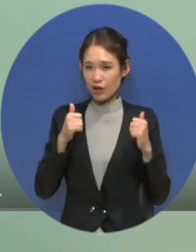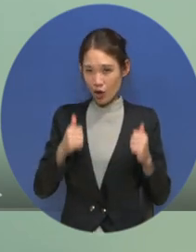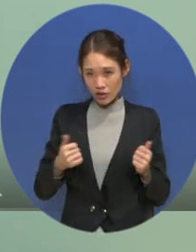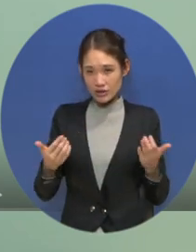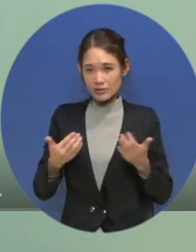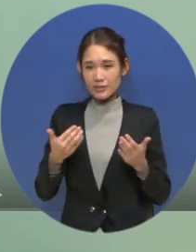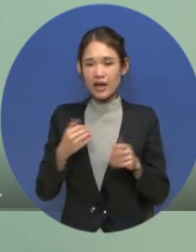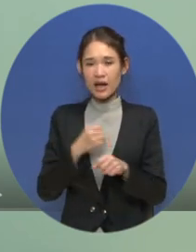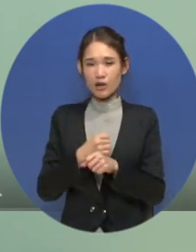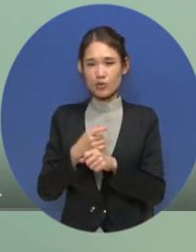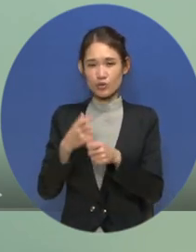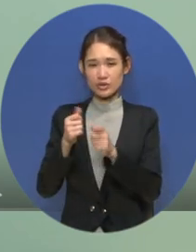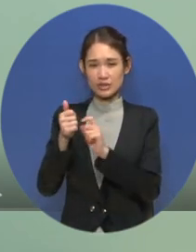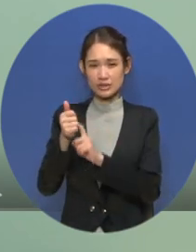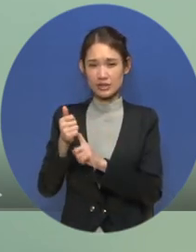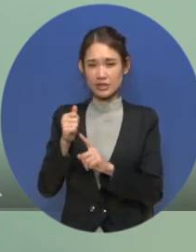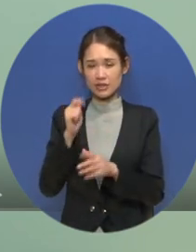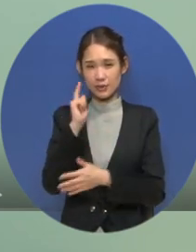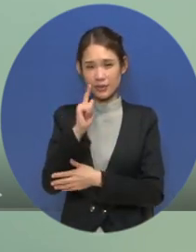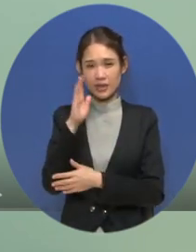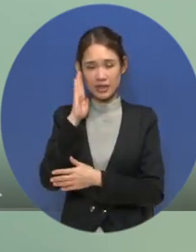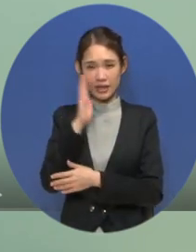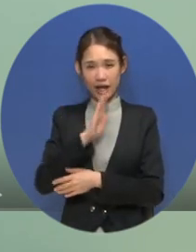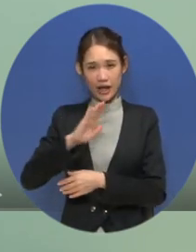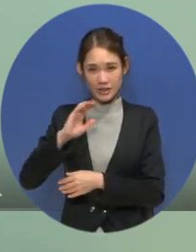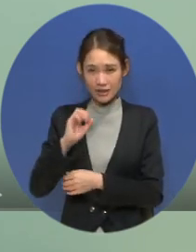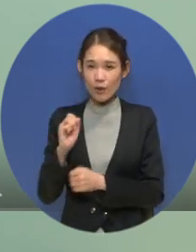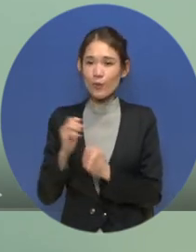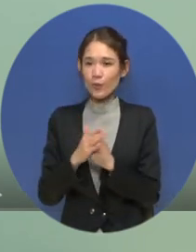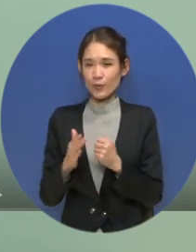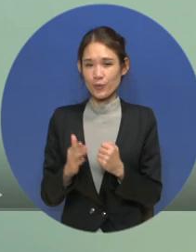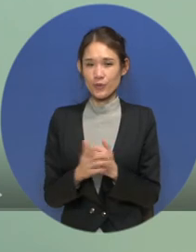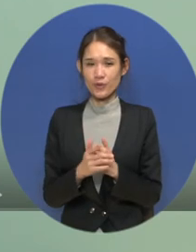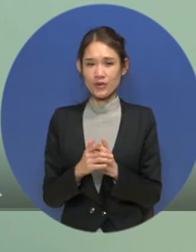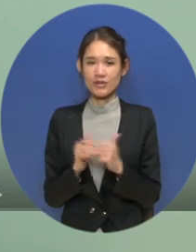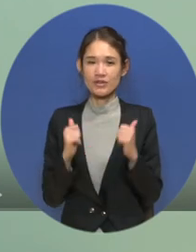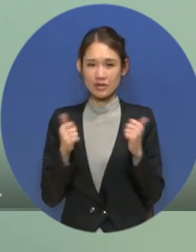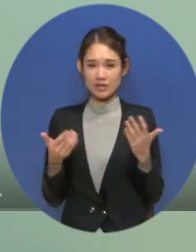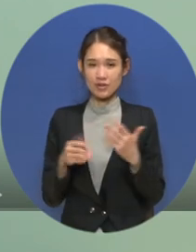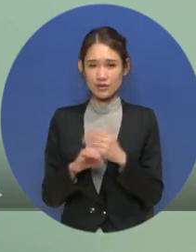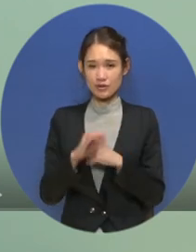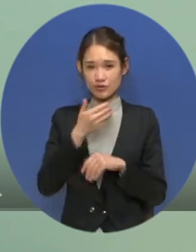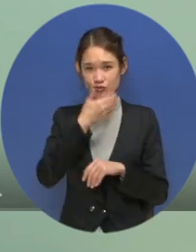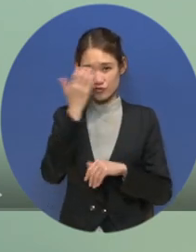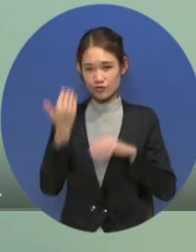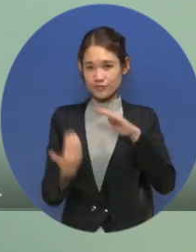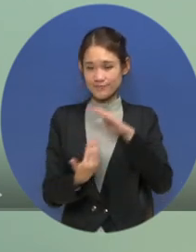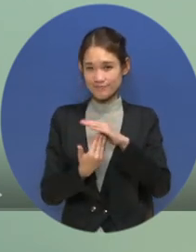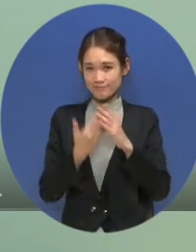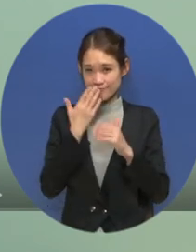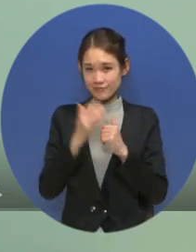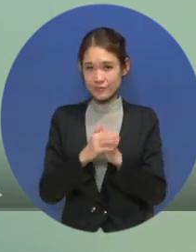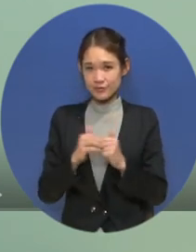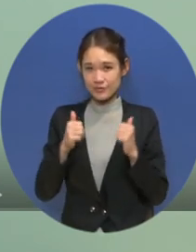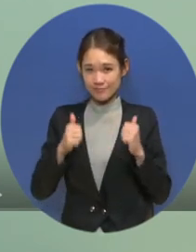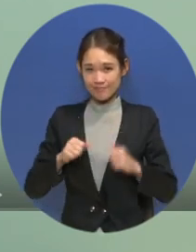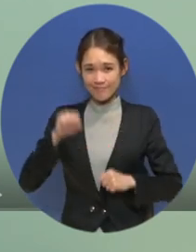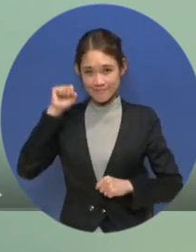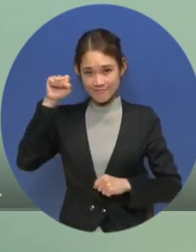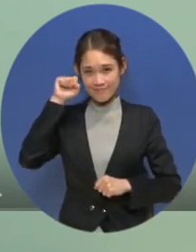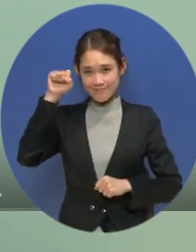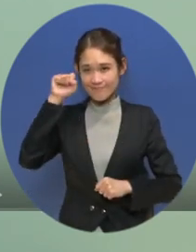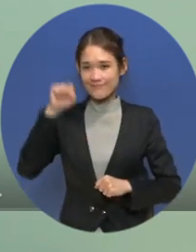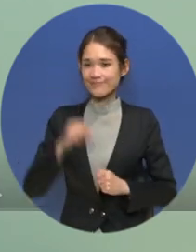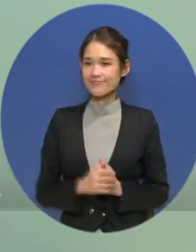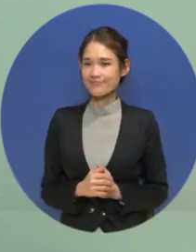지금처럼 출퇴근 열심히 하고 팀장님 얘기 잘 듣고 열심히 하면 꿈은 이루어진다. 자, 열심히 합시다.